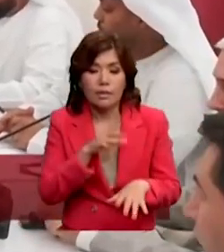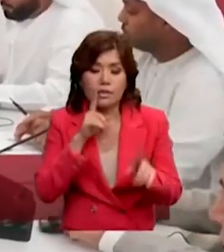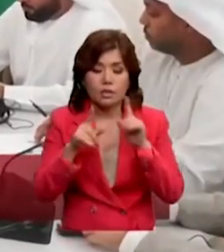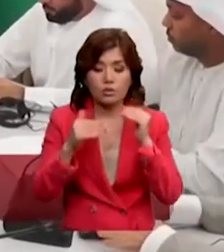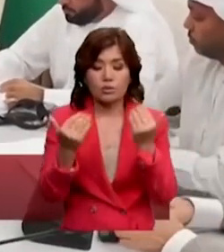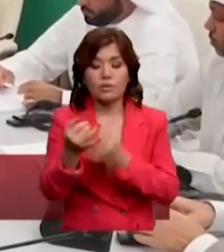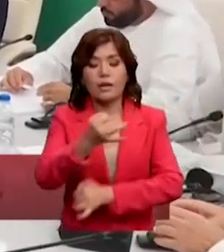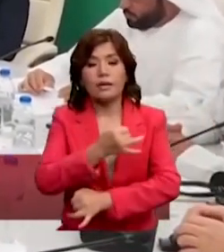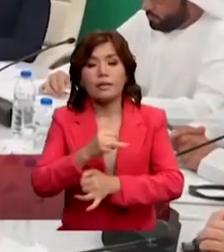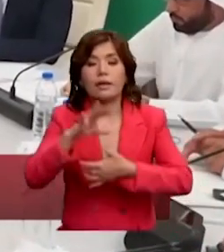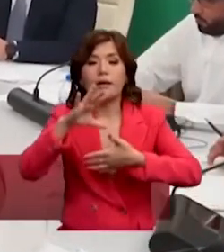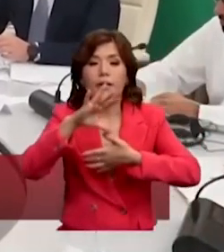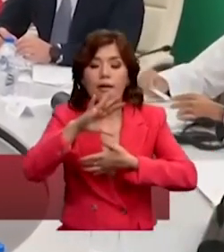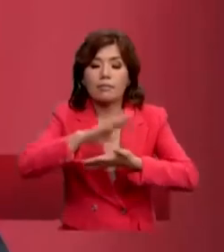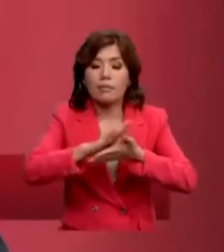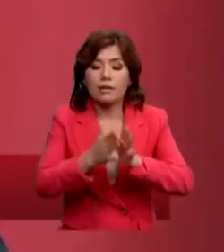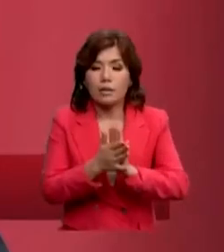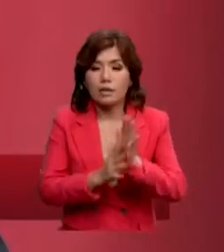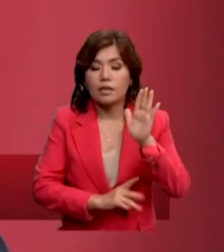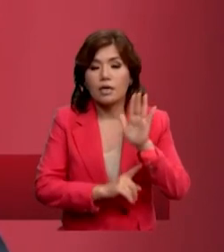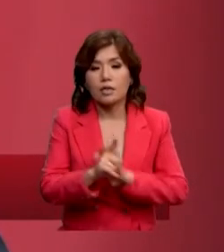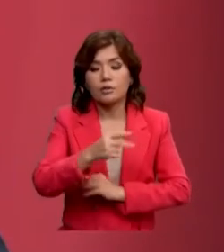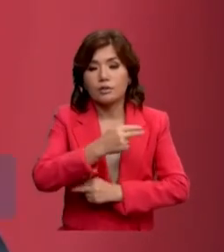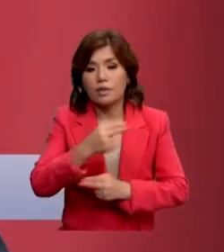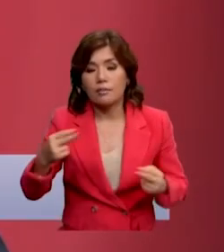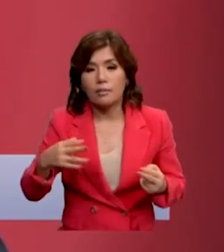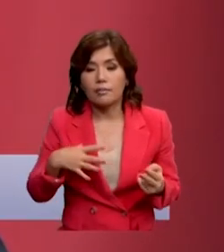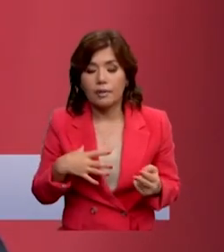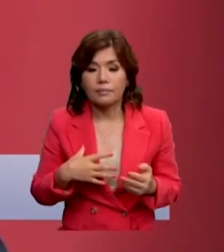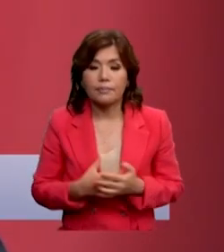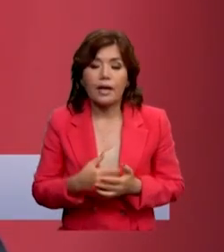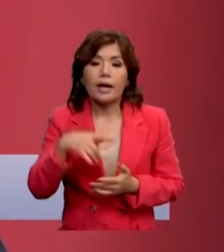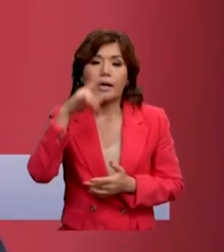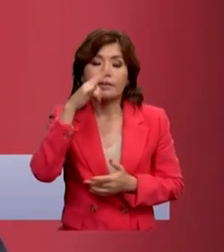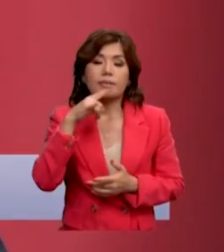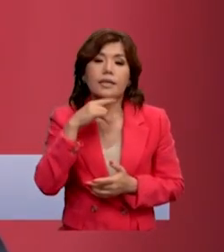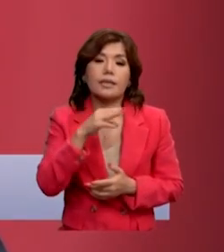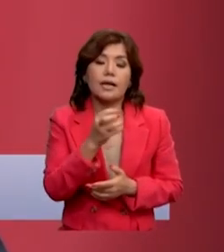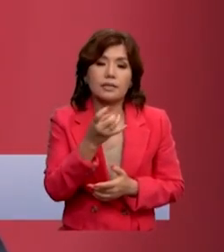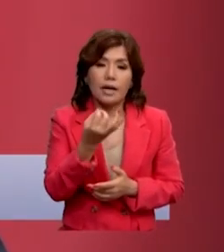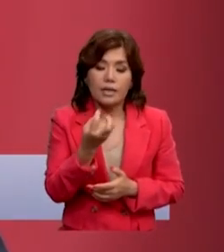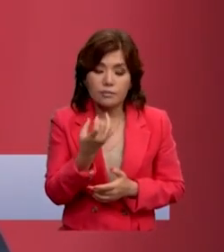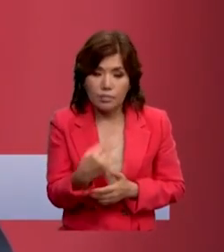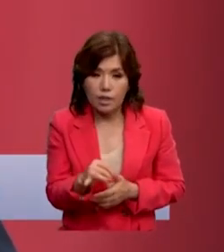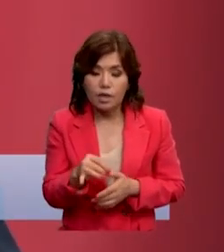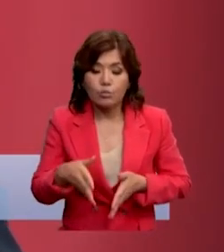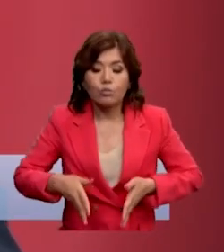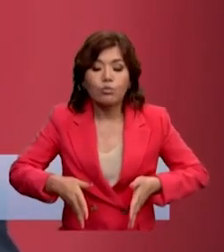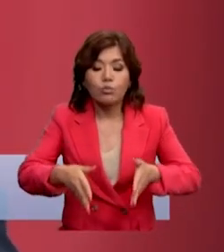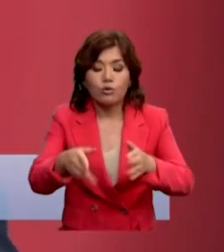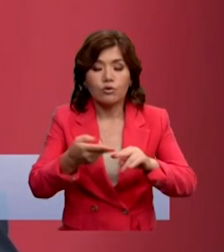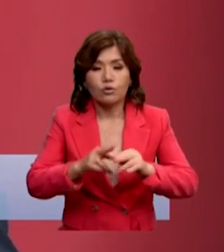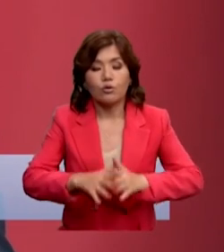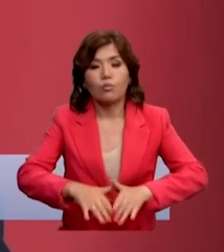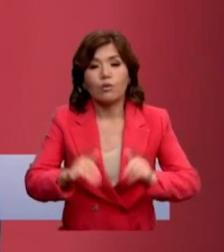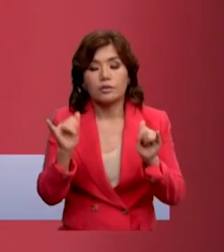әңгімені өңірдің географиялық әлеуетінен бастады. Развитие Транскаспийского. Қазақстан Транскаспий халықаралық көлік дәлізінің әлеуетін